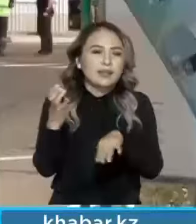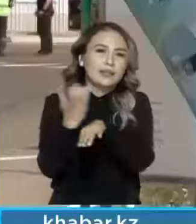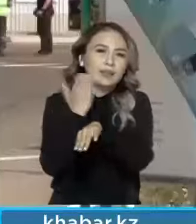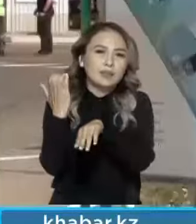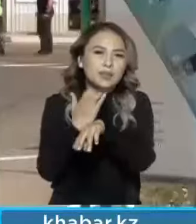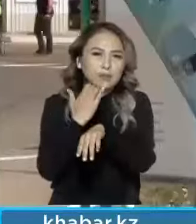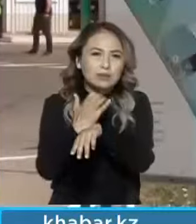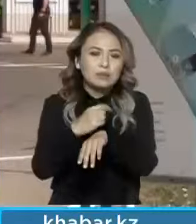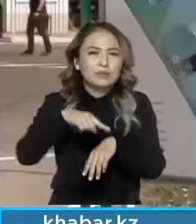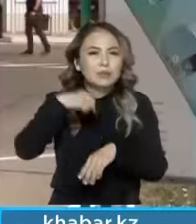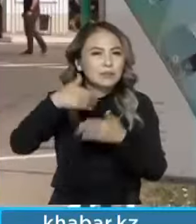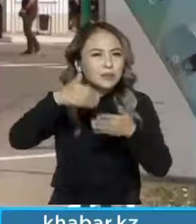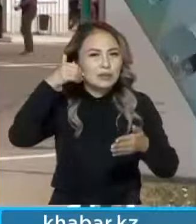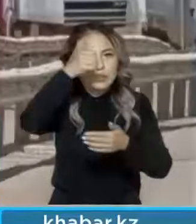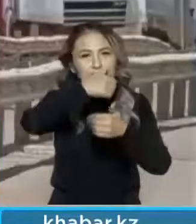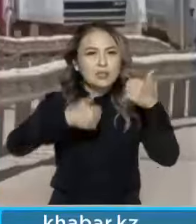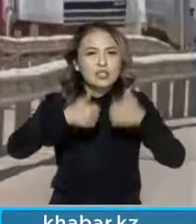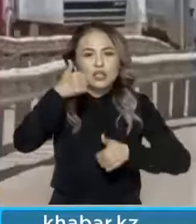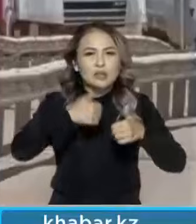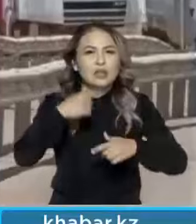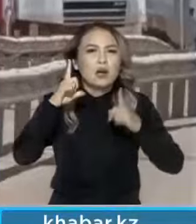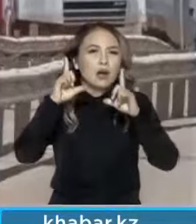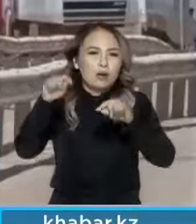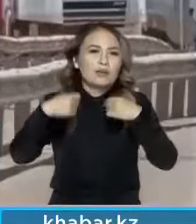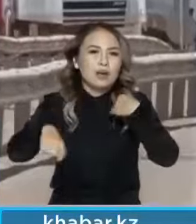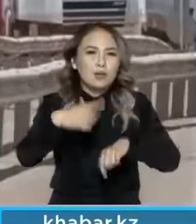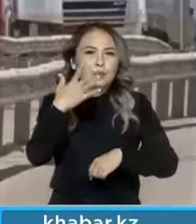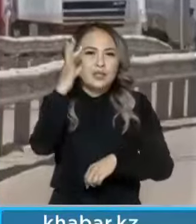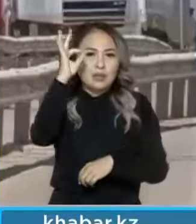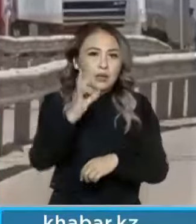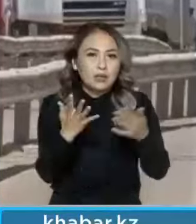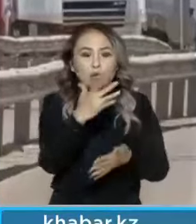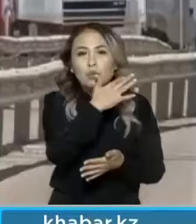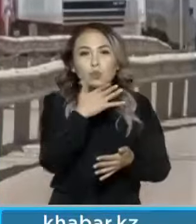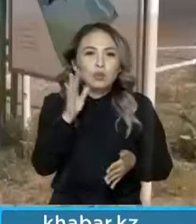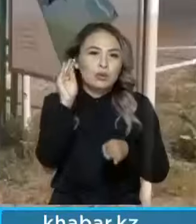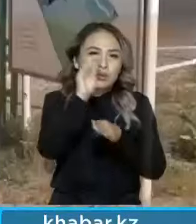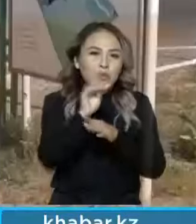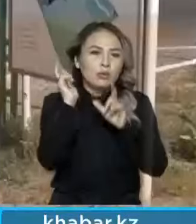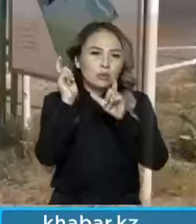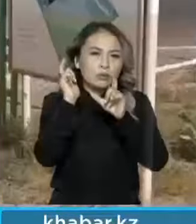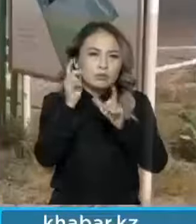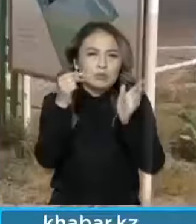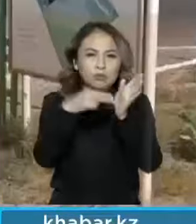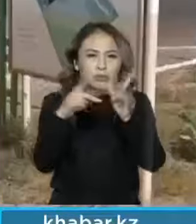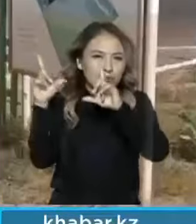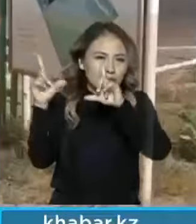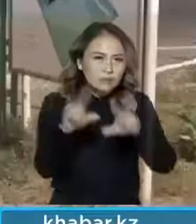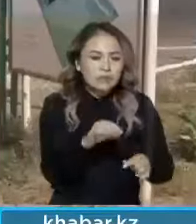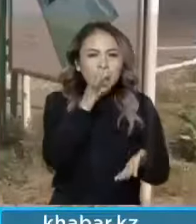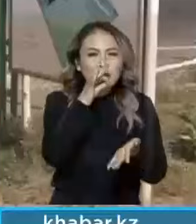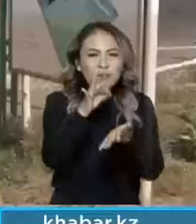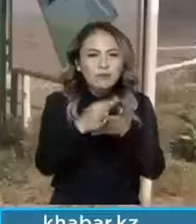импорт. Былтырғымен салыстырғанда елден шыққан тауар 5% артса, елге кірген жүк көлемі азайған.